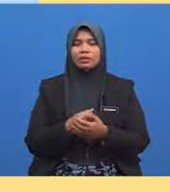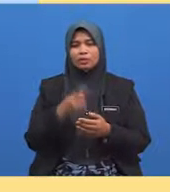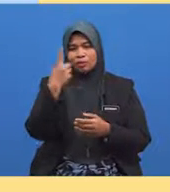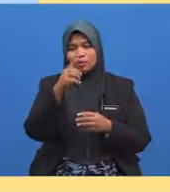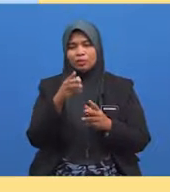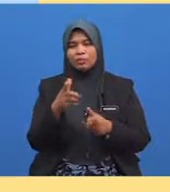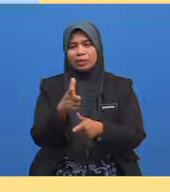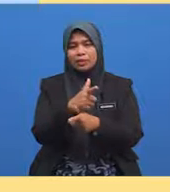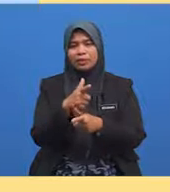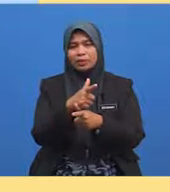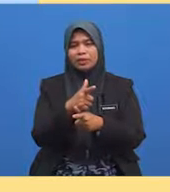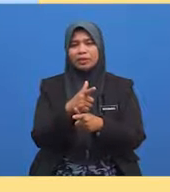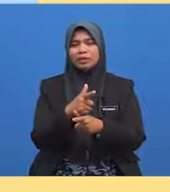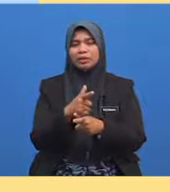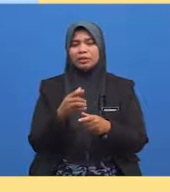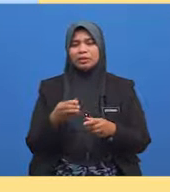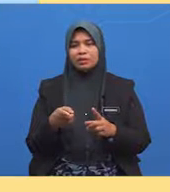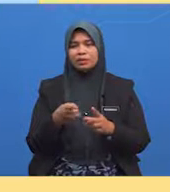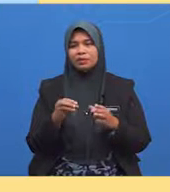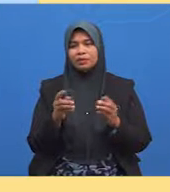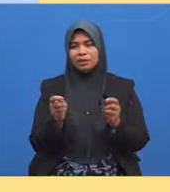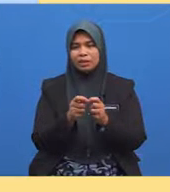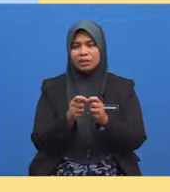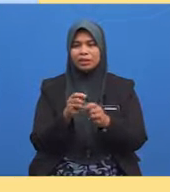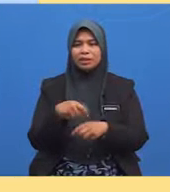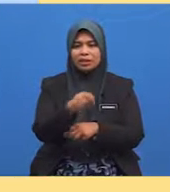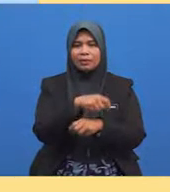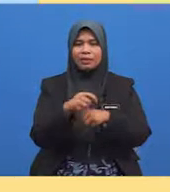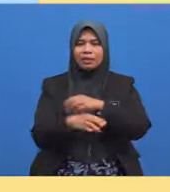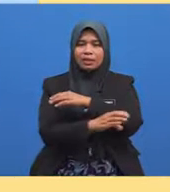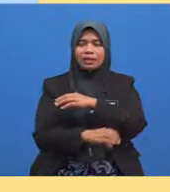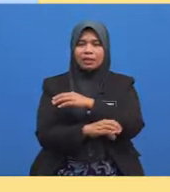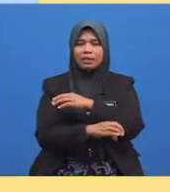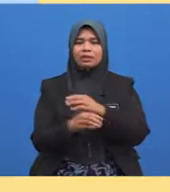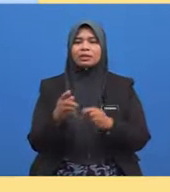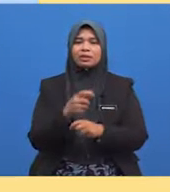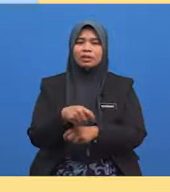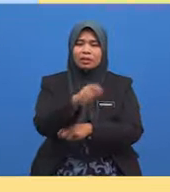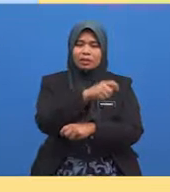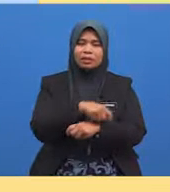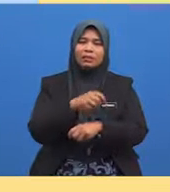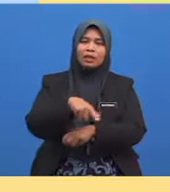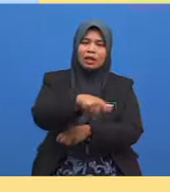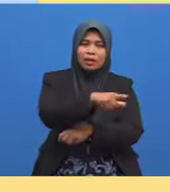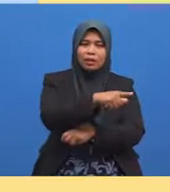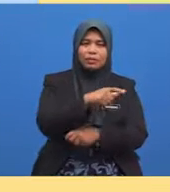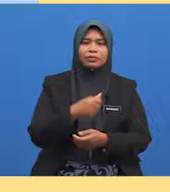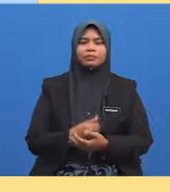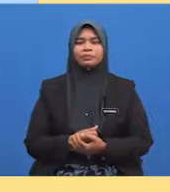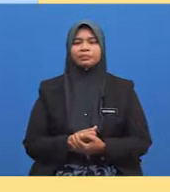mewujudkan taman negara, taman laut, hutan simpan dan sanctuary untuk hidupan